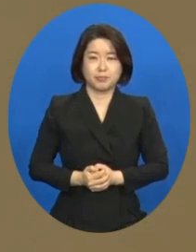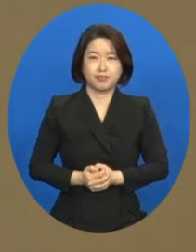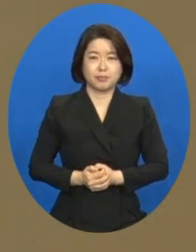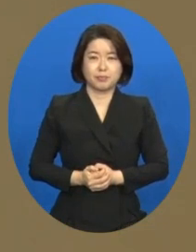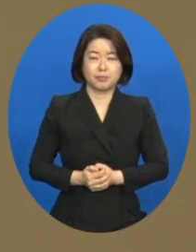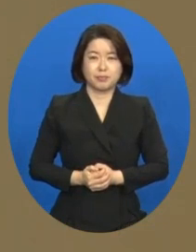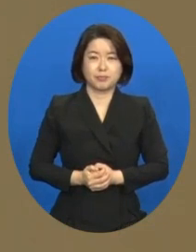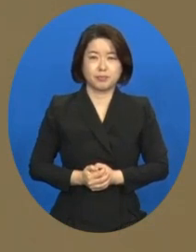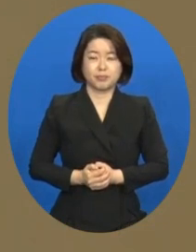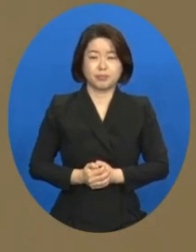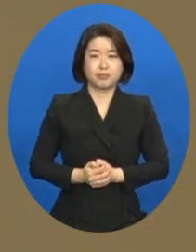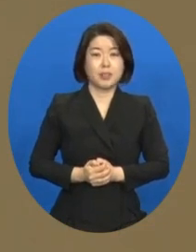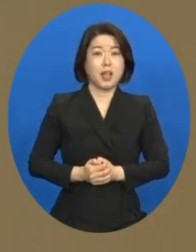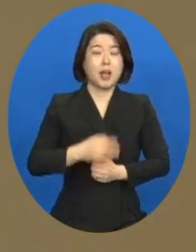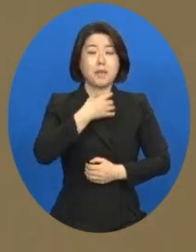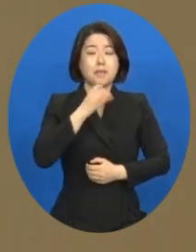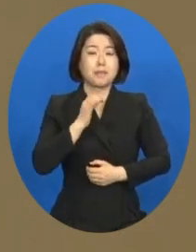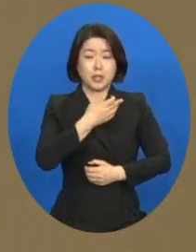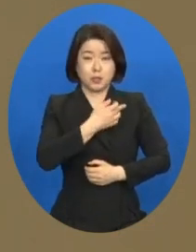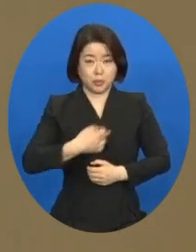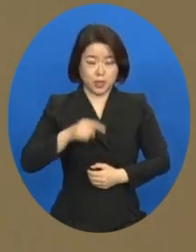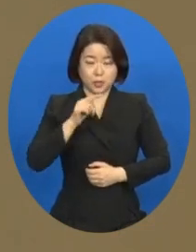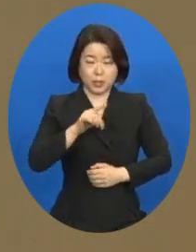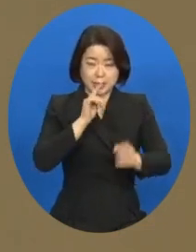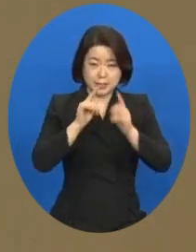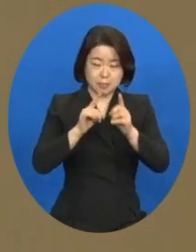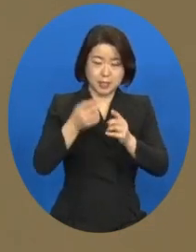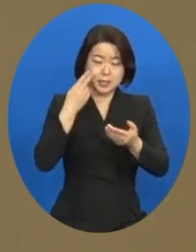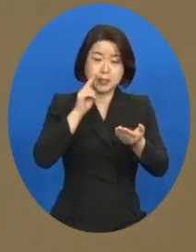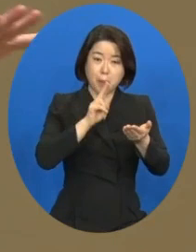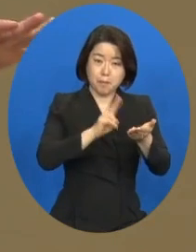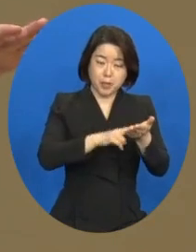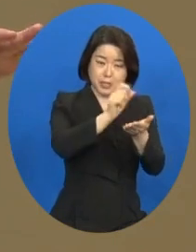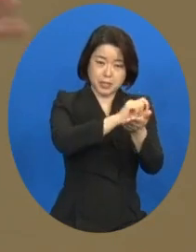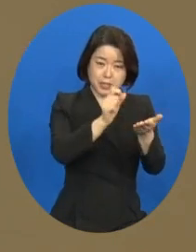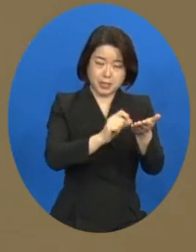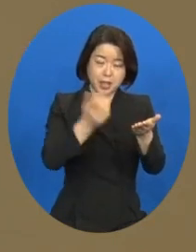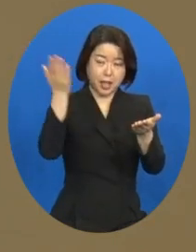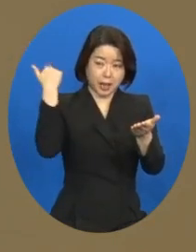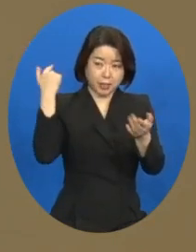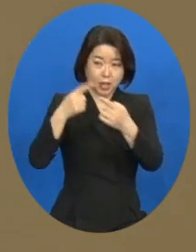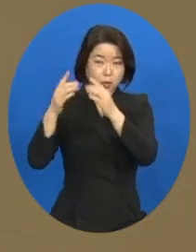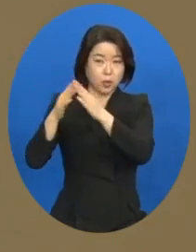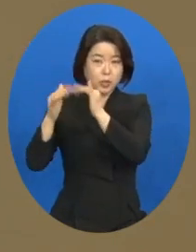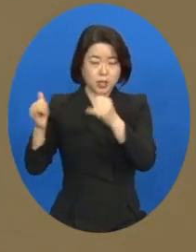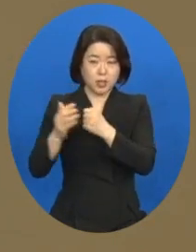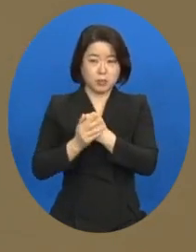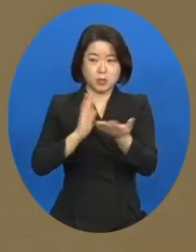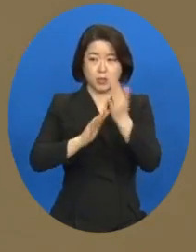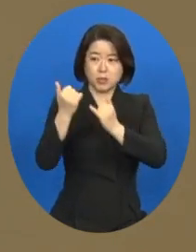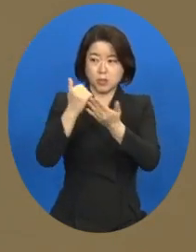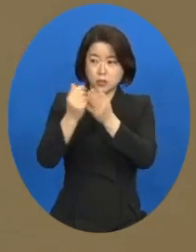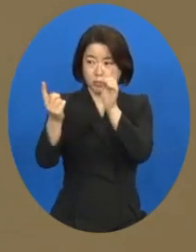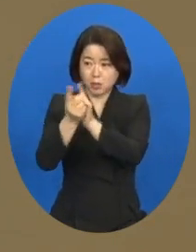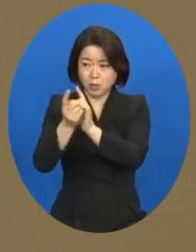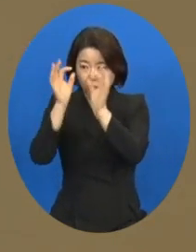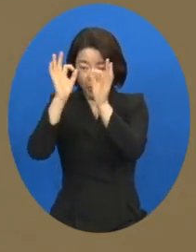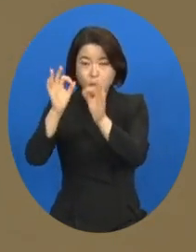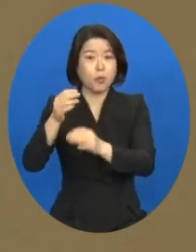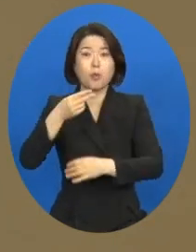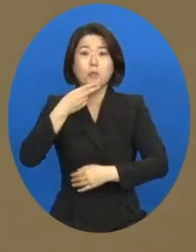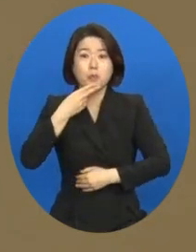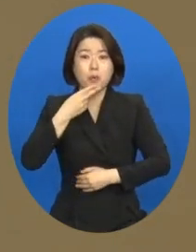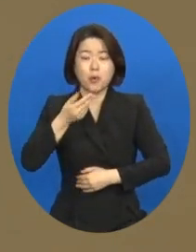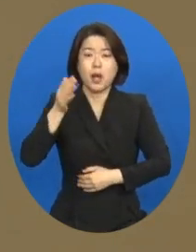베드로 사도가 이 말씀을 편지로 쓸 때 당시에 교인들은 예수님 보지 못한 사람들이었어요.